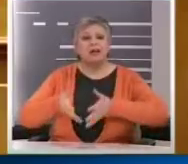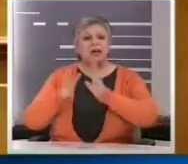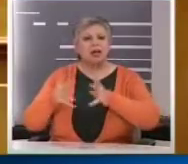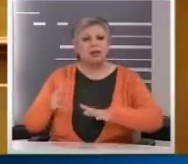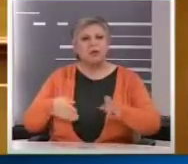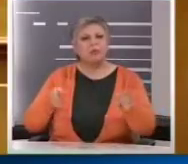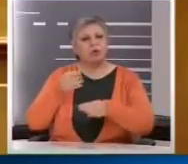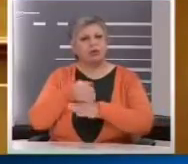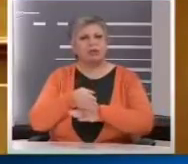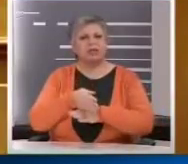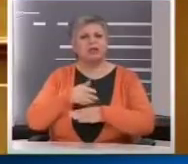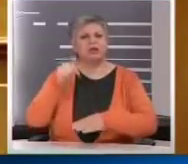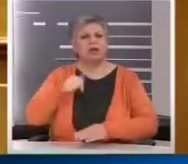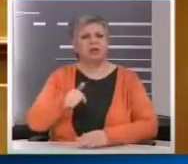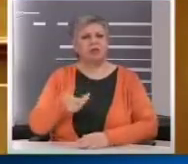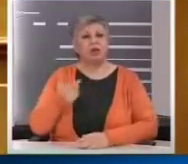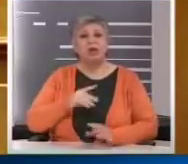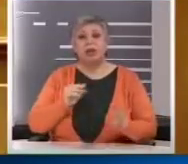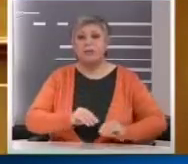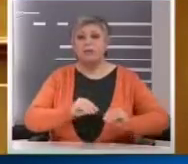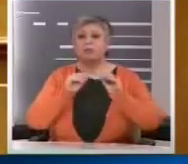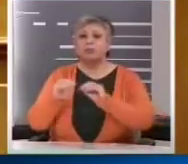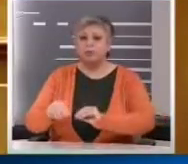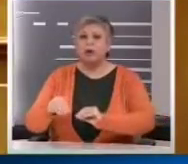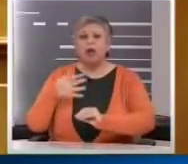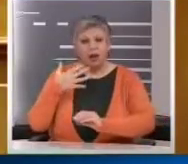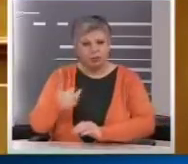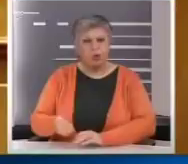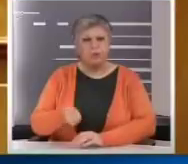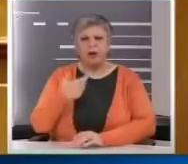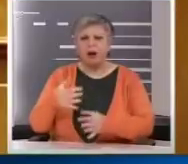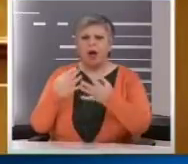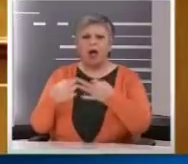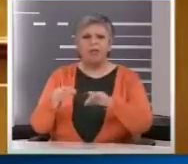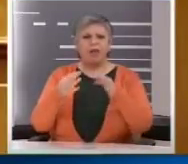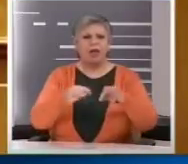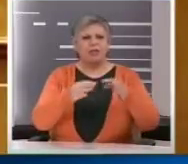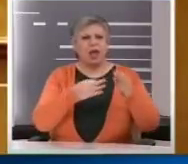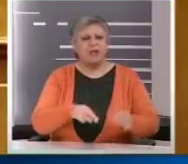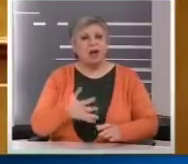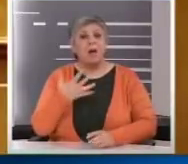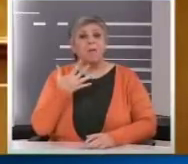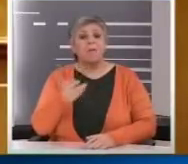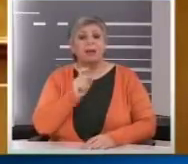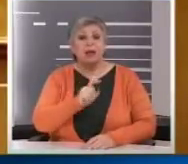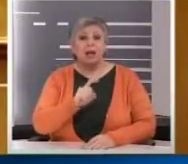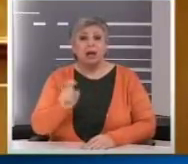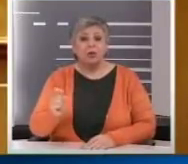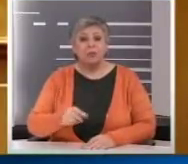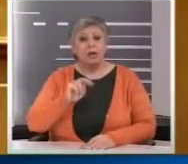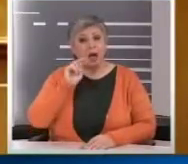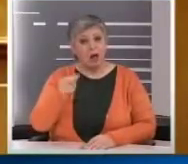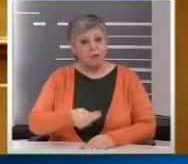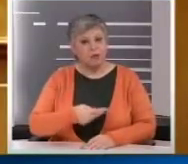νοικιάζανε αυτές οι υπηρεσίες, γιατί μεταφερθήκαμε σε κτίρια που υπήρχαν και ήταν άδεια. Είναι 5 εκατομμύρια ευρώ αυτά. Μας κατηγορείτε